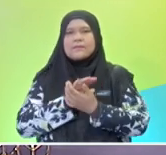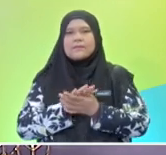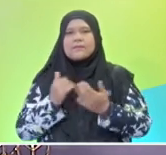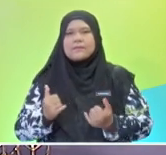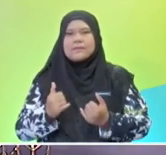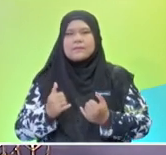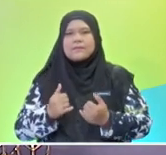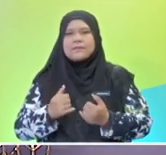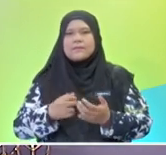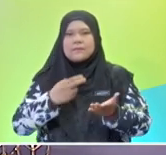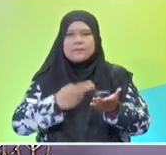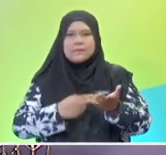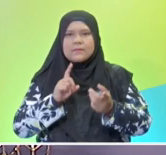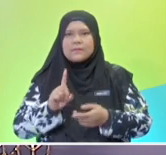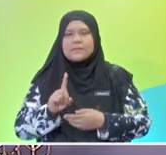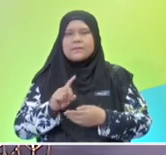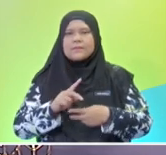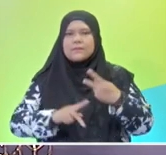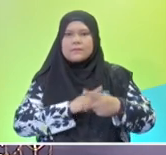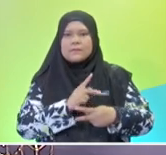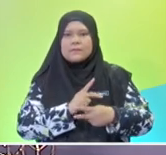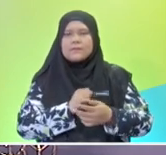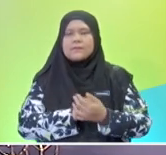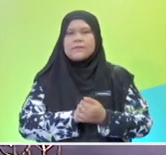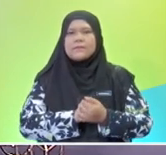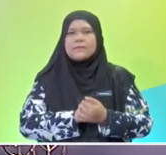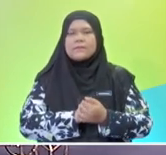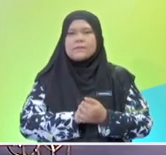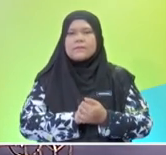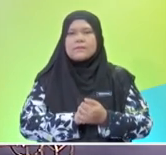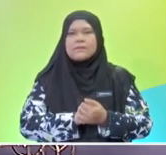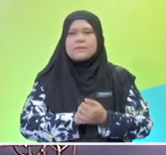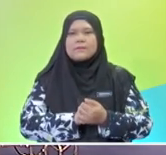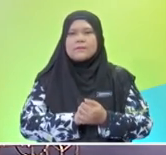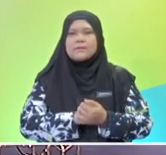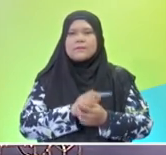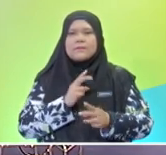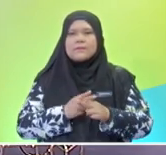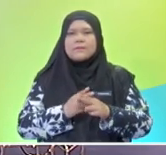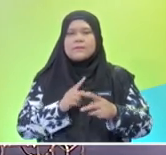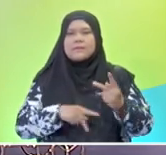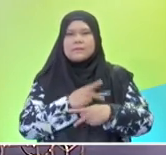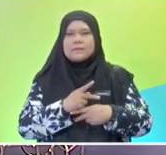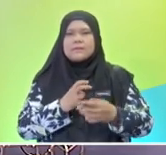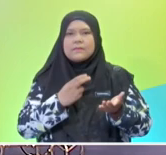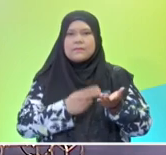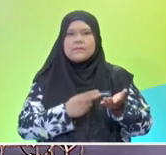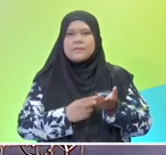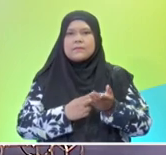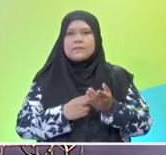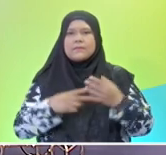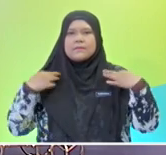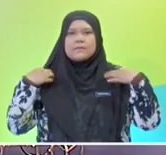hasilkan satu projek. Okay, kita buat satu projek di mana nama projeknya adalah menghasilkan kemeja